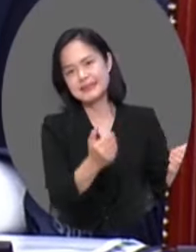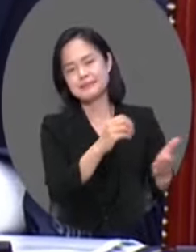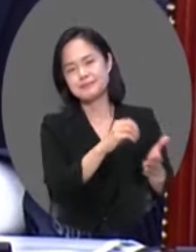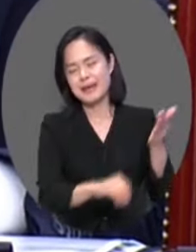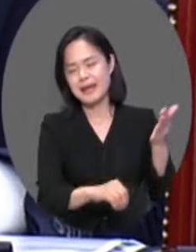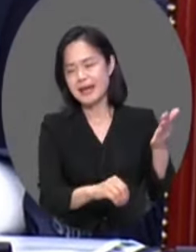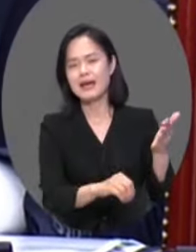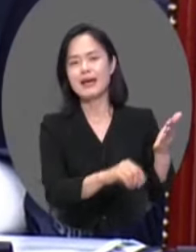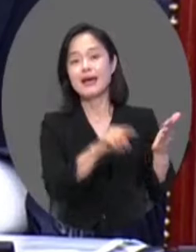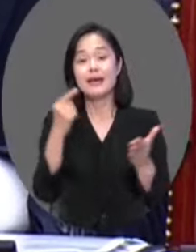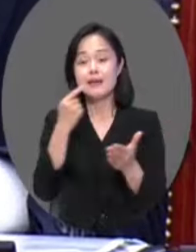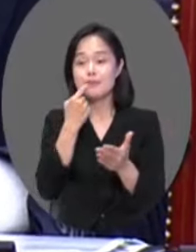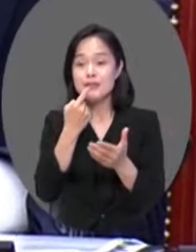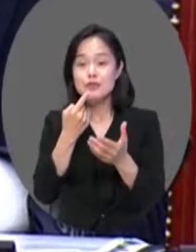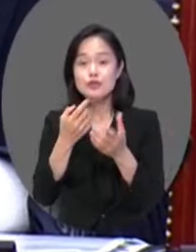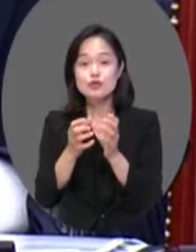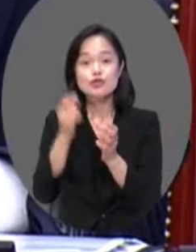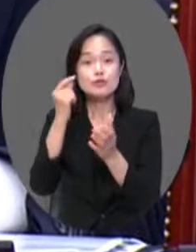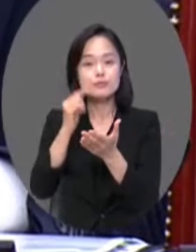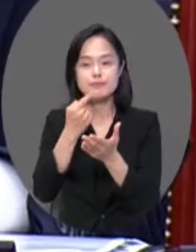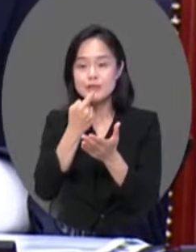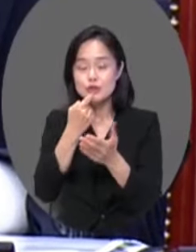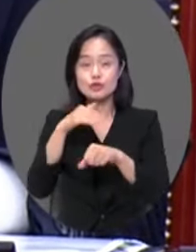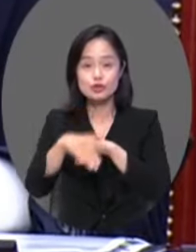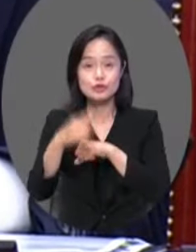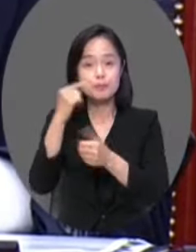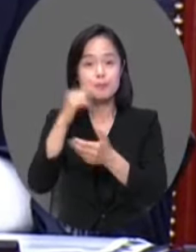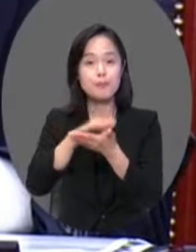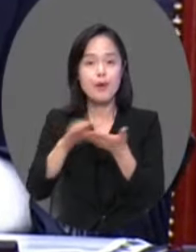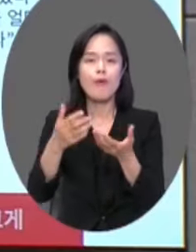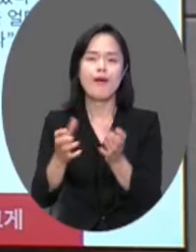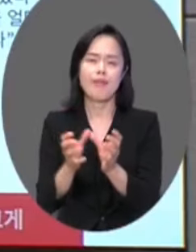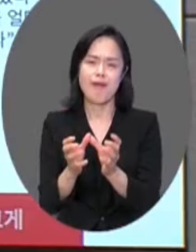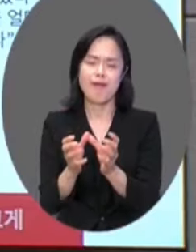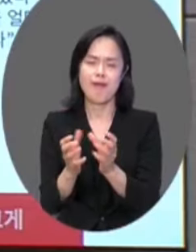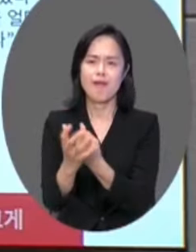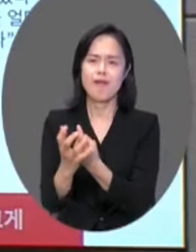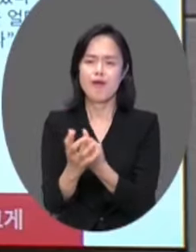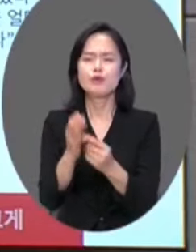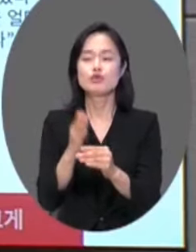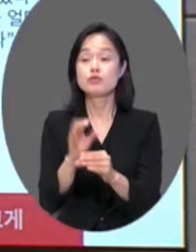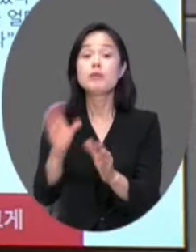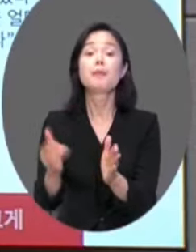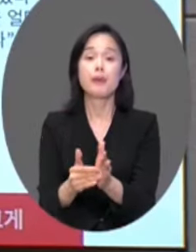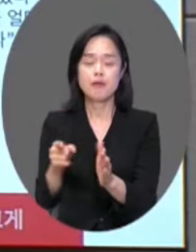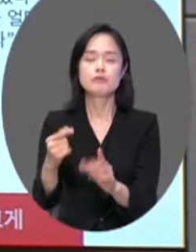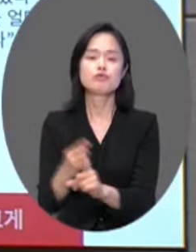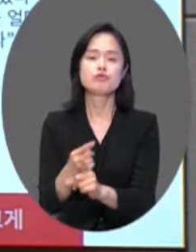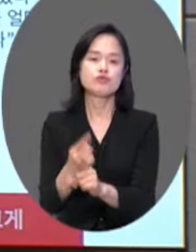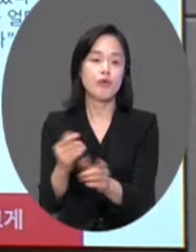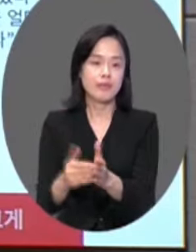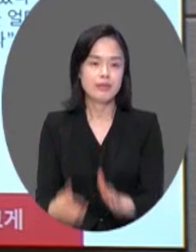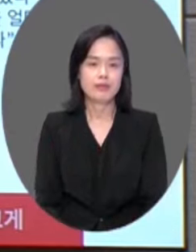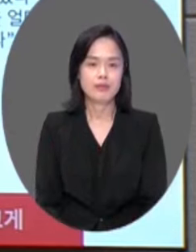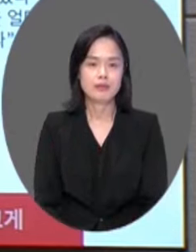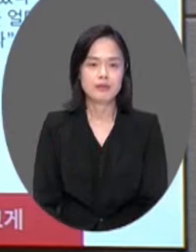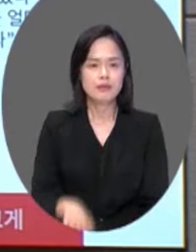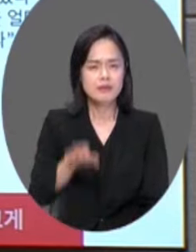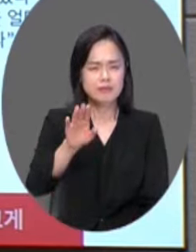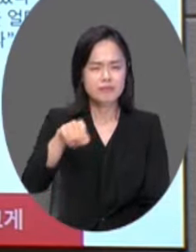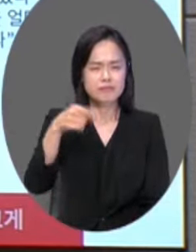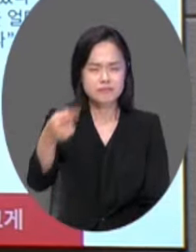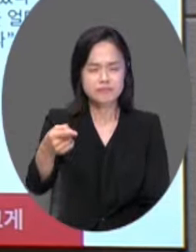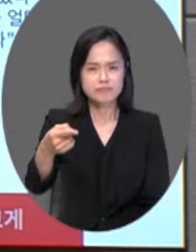그 적을 두고 있었어요. 저 슬라이드에 보면요. 노무현 대통령과 문재인 대통령에 대해 가지고 굉장히 부정적인 평가를